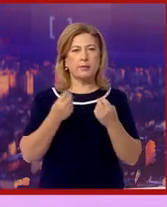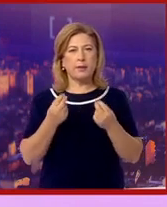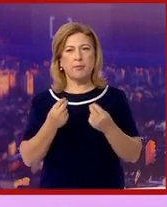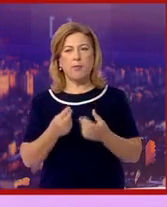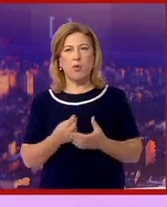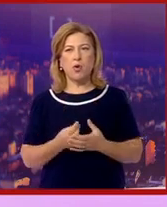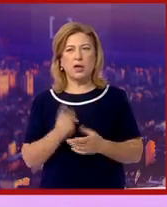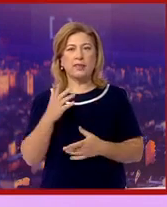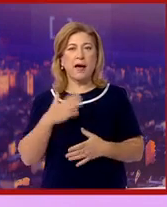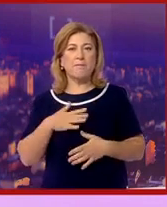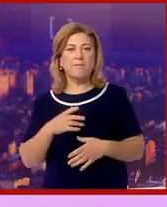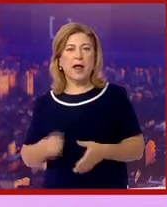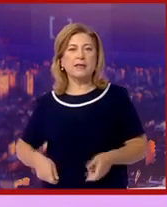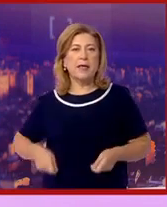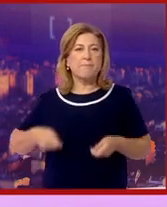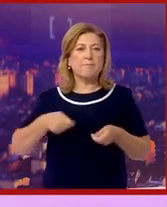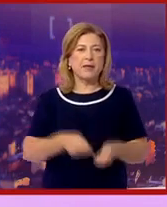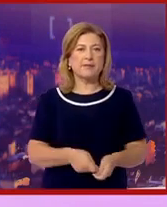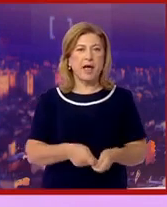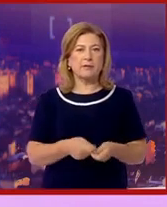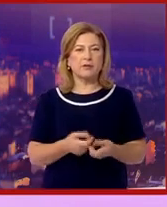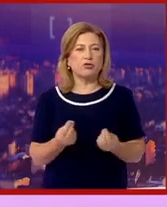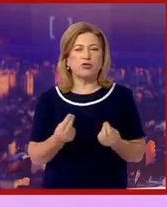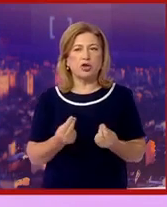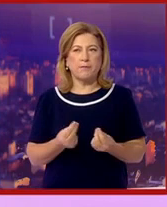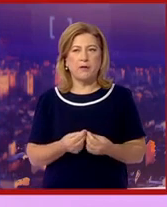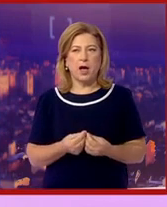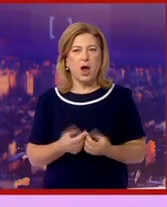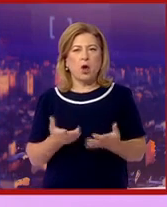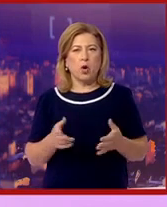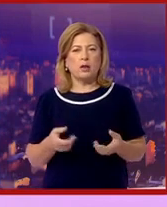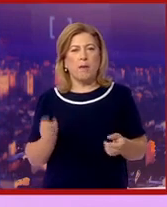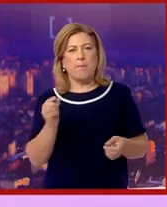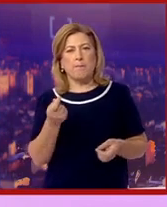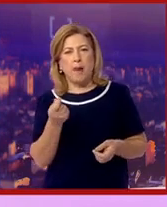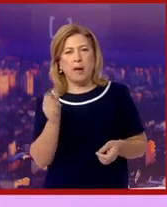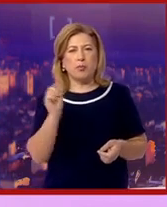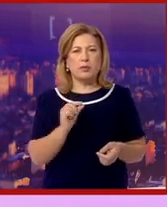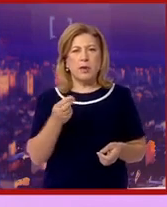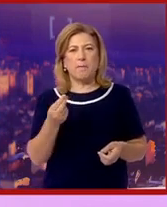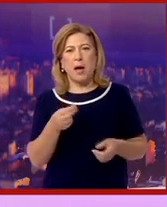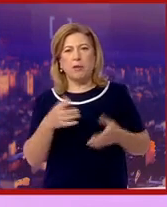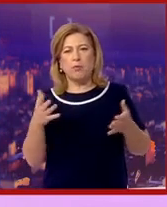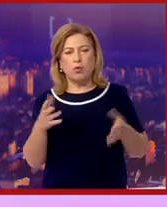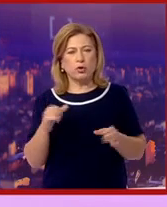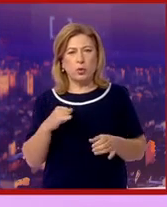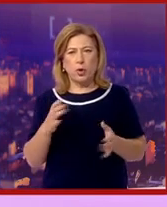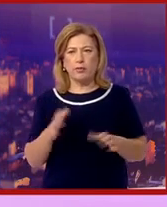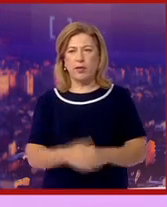de gând să investească în ceva. Sume mici sau mari este irelevant atât timp cât sunteți sigure că achizițiile vă vor